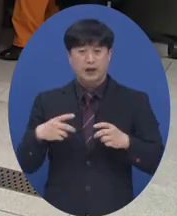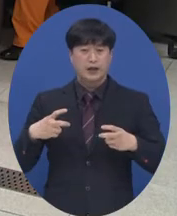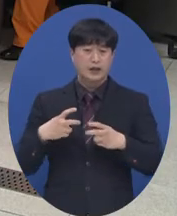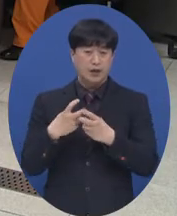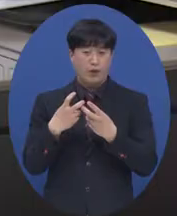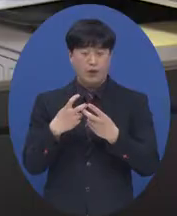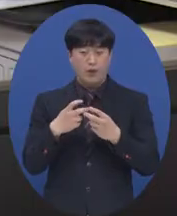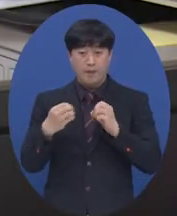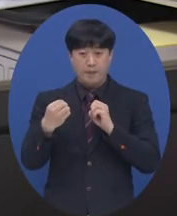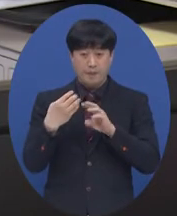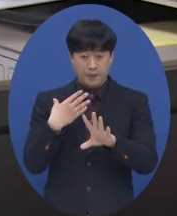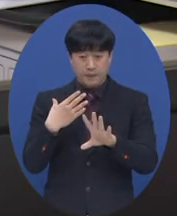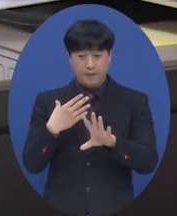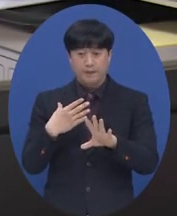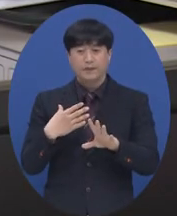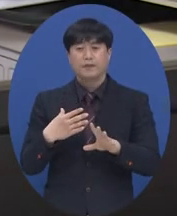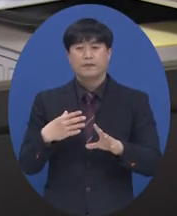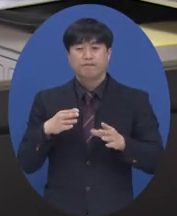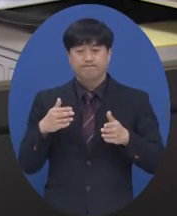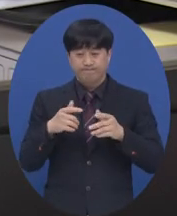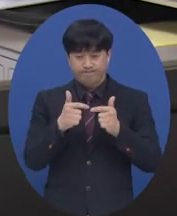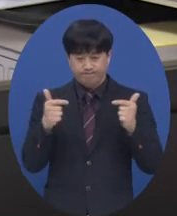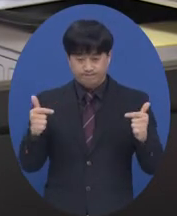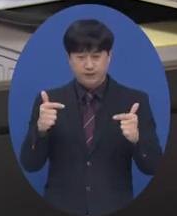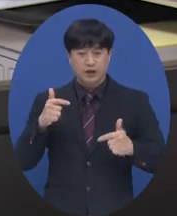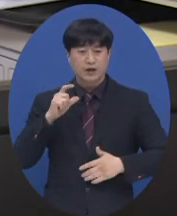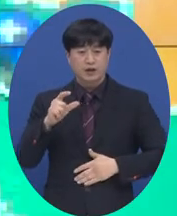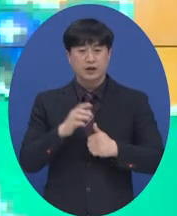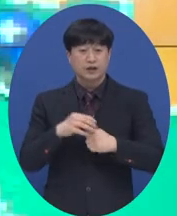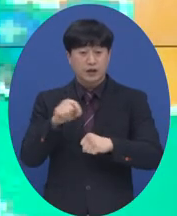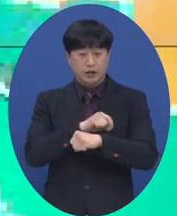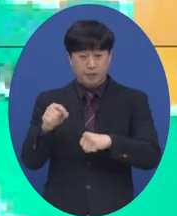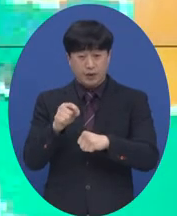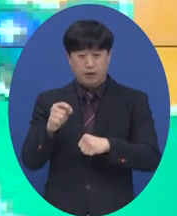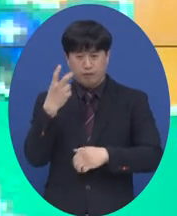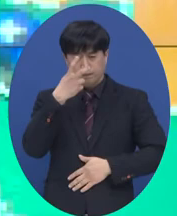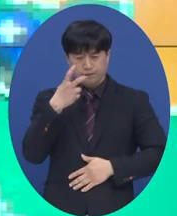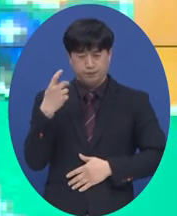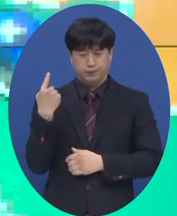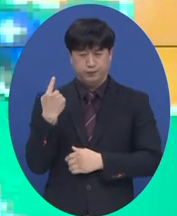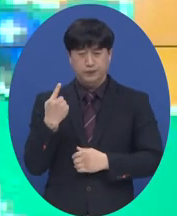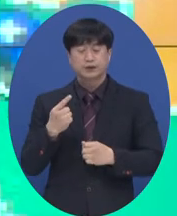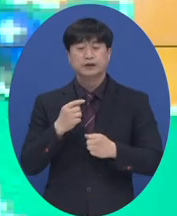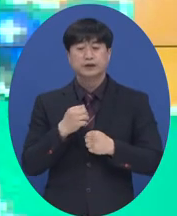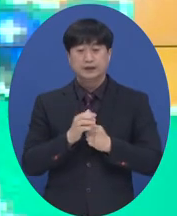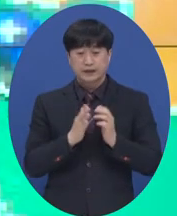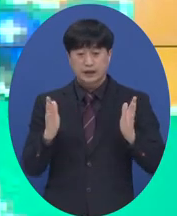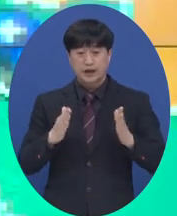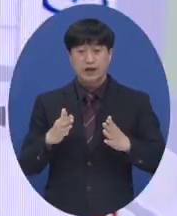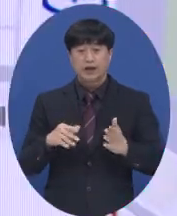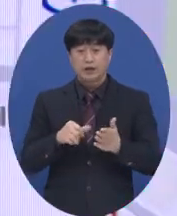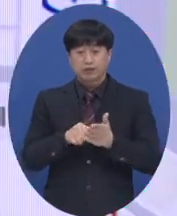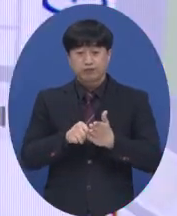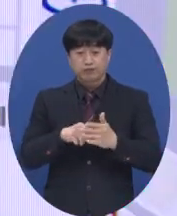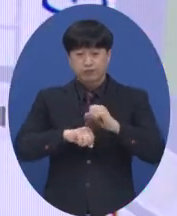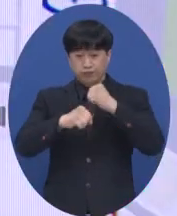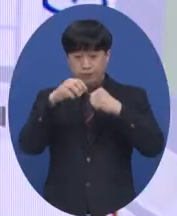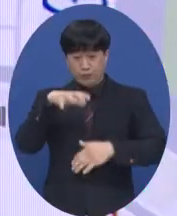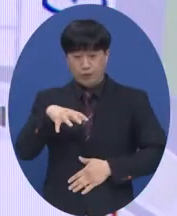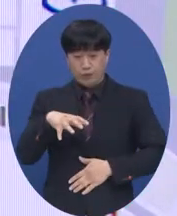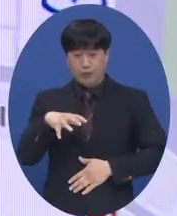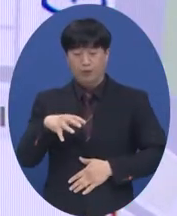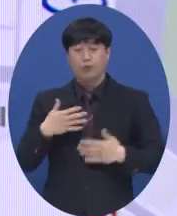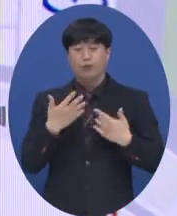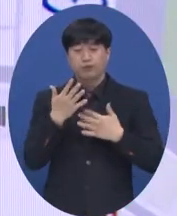강화됩니다 도민의 안전을 위해 소방서는 특별 경계 근무를 실시하고 물류창고 등 화재 취약 시설에 대해 불시